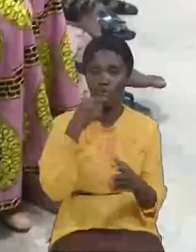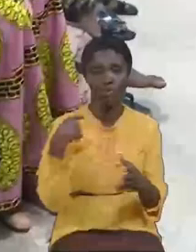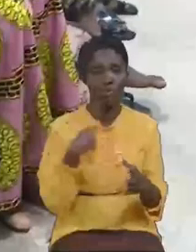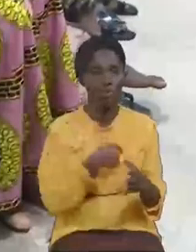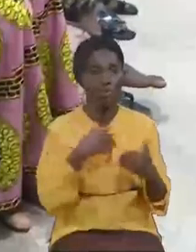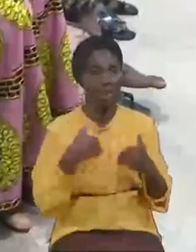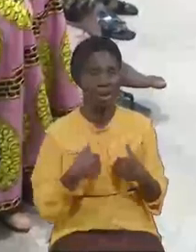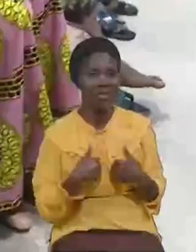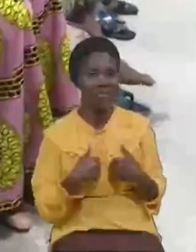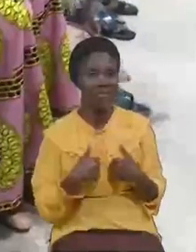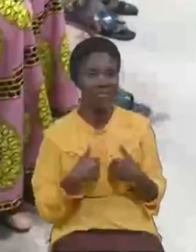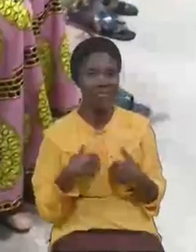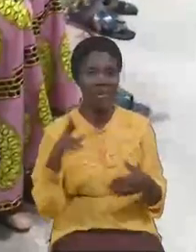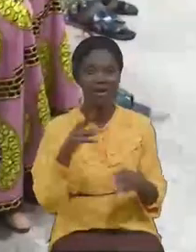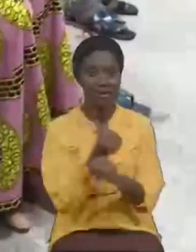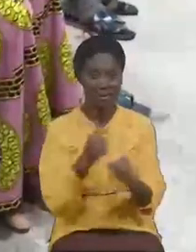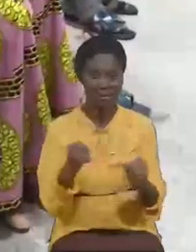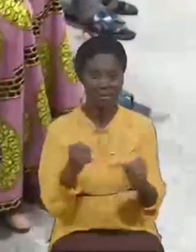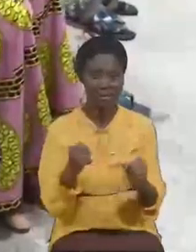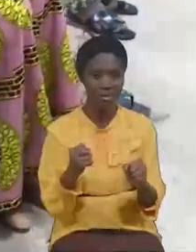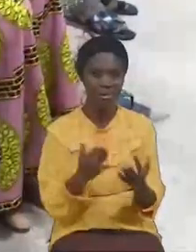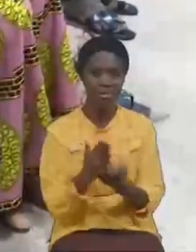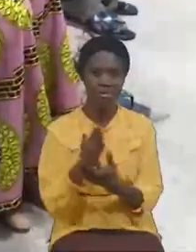nous avons la rédemption,